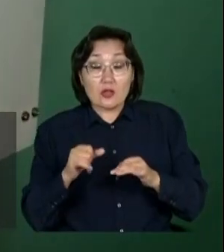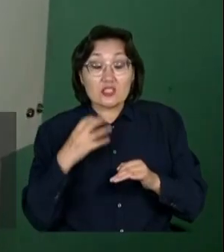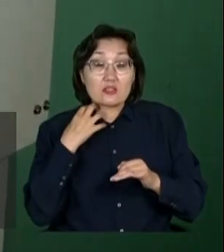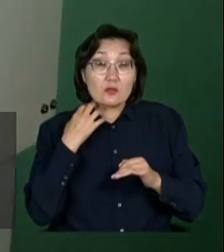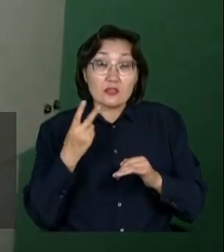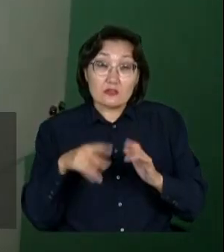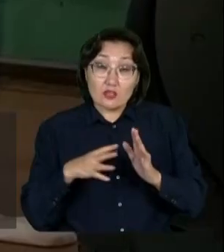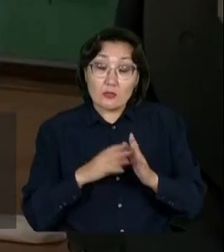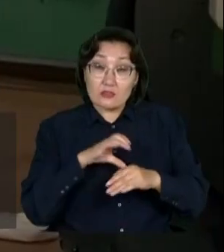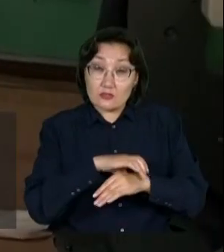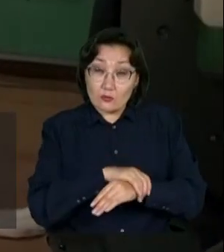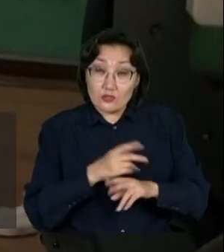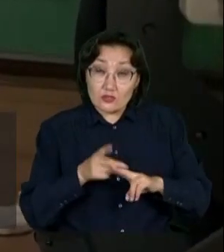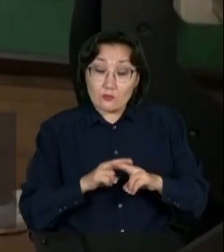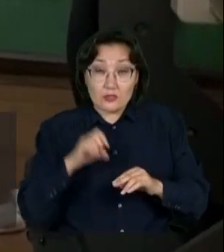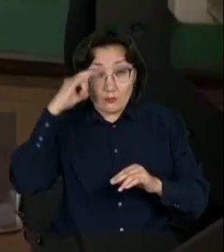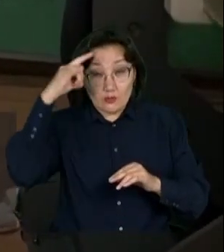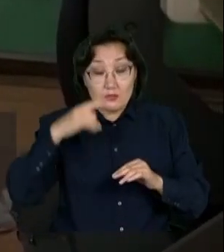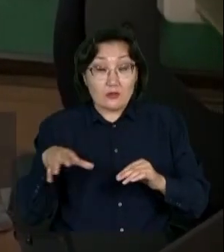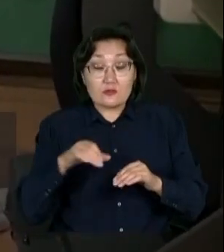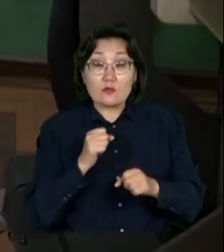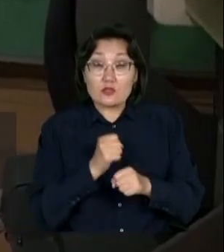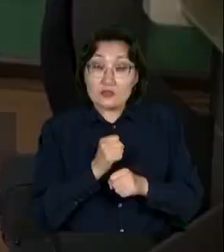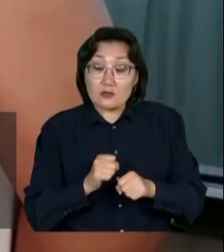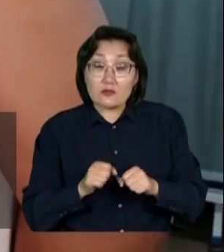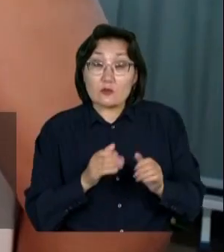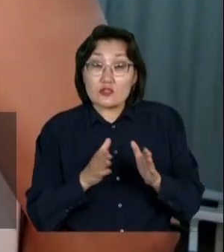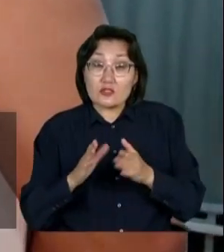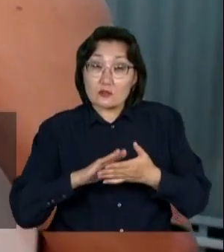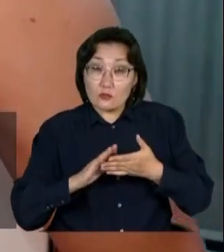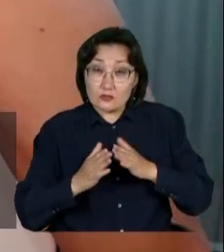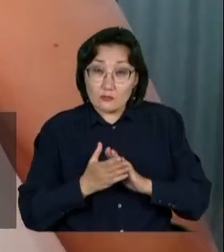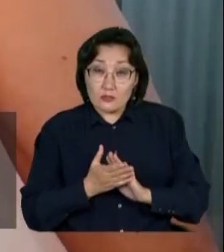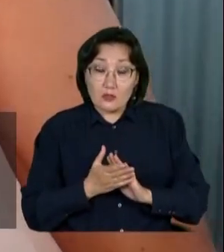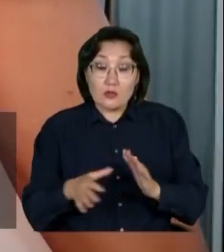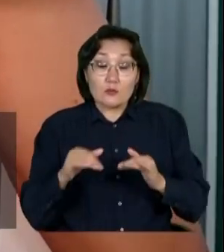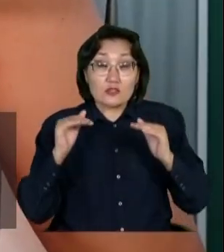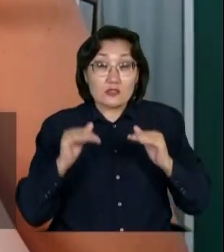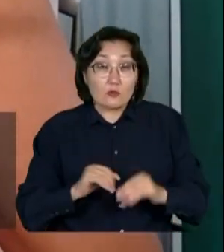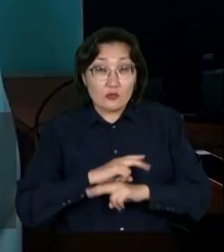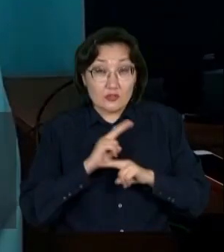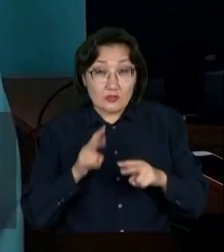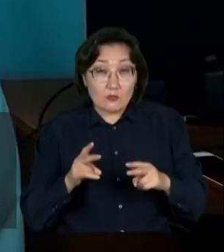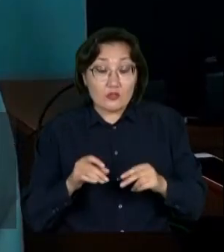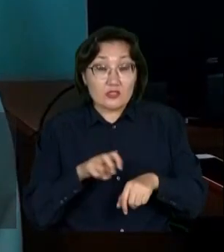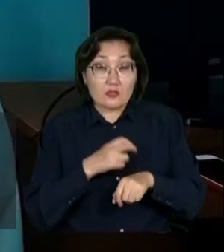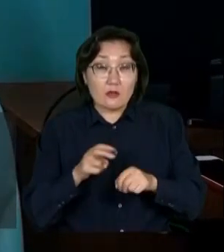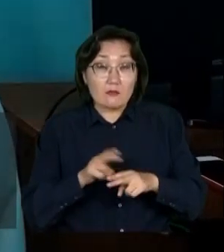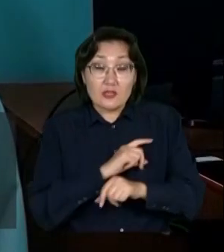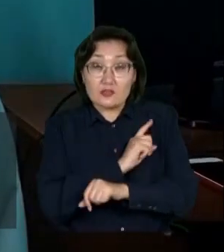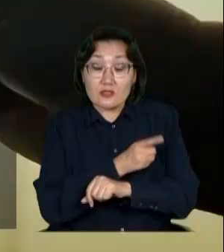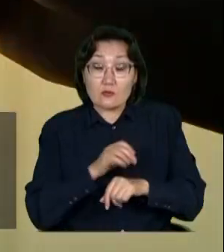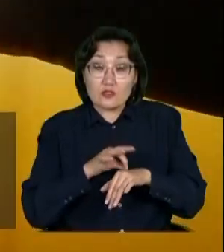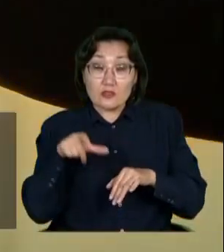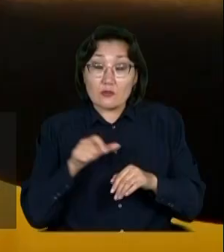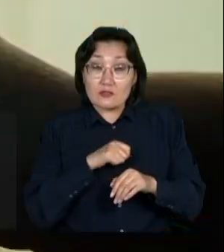Кызылорде 29 случаев. При этом в стране делается все возможное, чтобы стабилизировать ситуацию, в том числе снизить смертность. Но врачи бессильны, если пациент